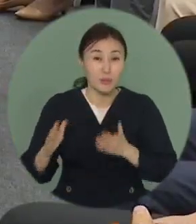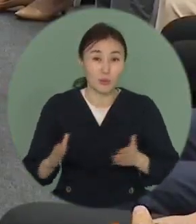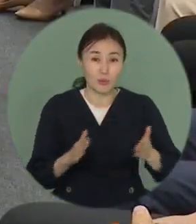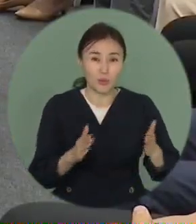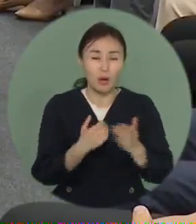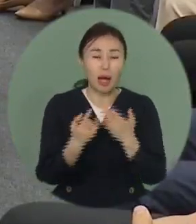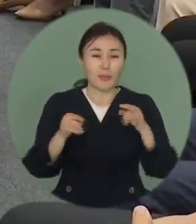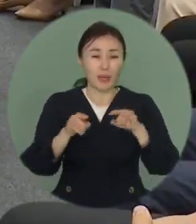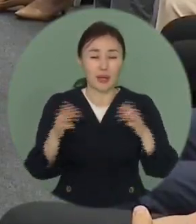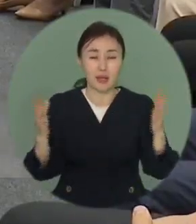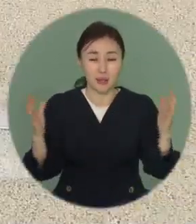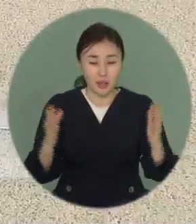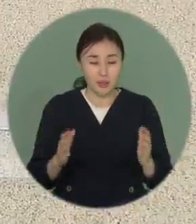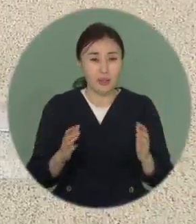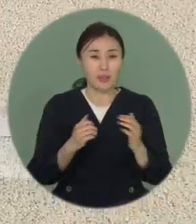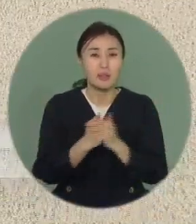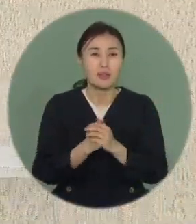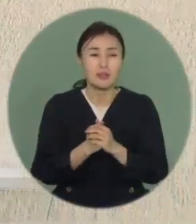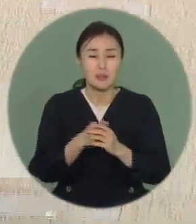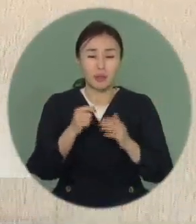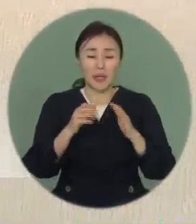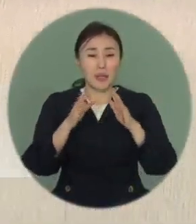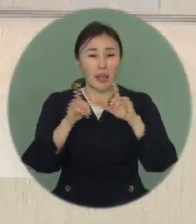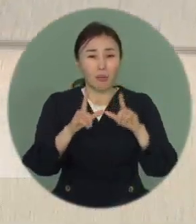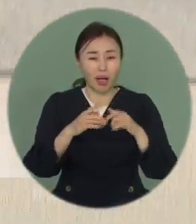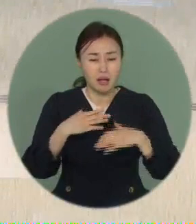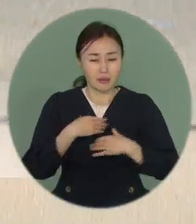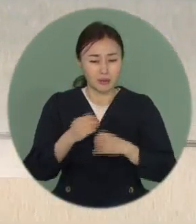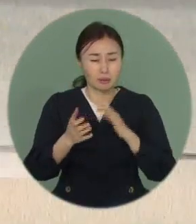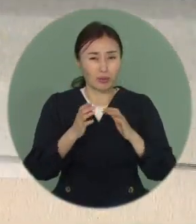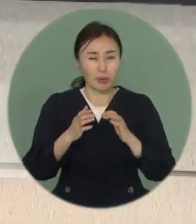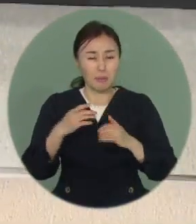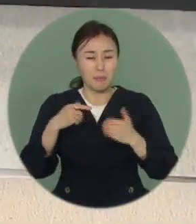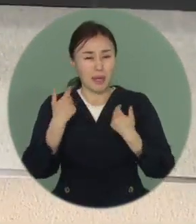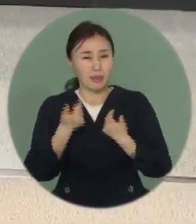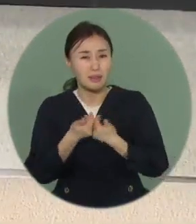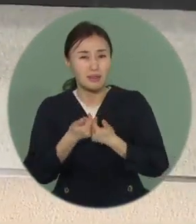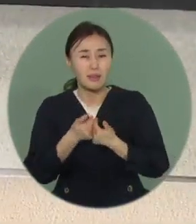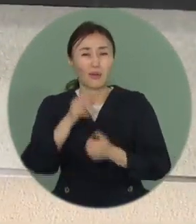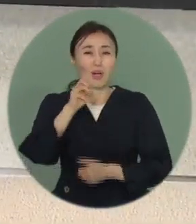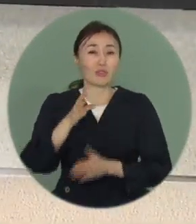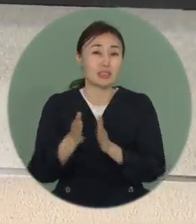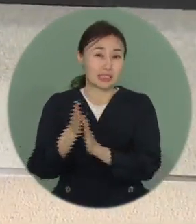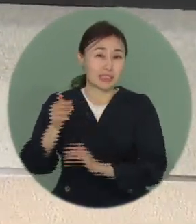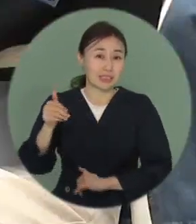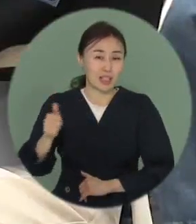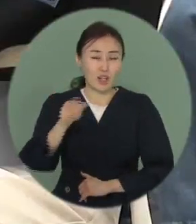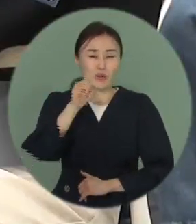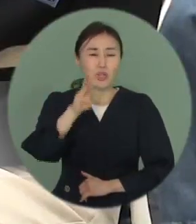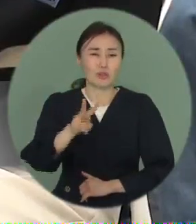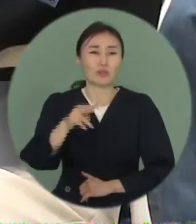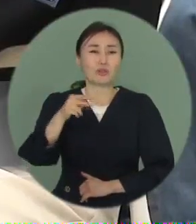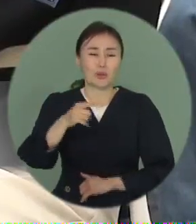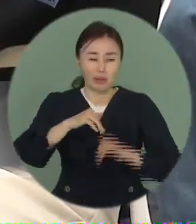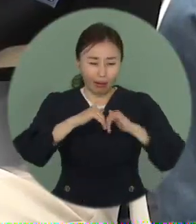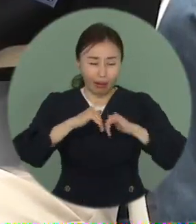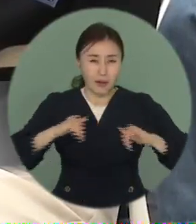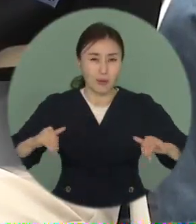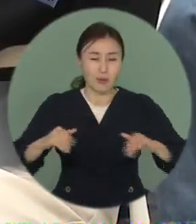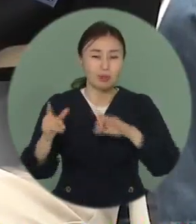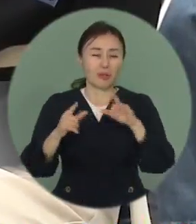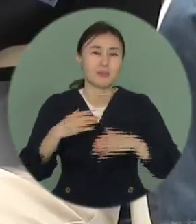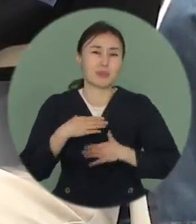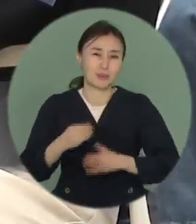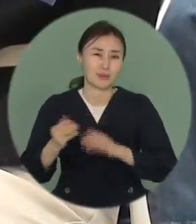있습니다 비판하며 민생 토론회 참석을 거부한 강기정 광주시장은 광주에서도 민생 토론회가 열릴